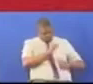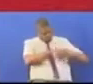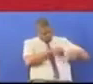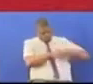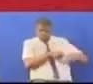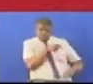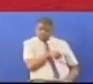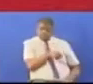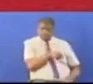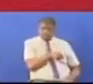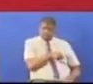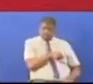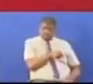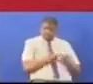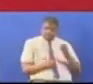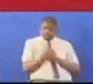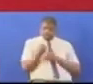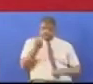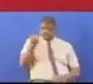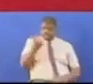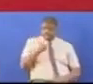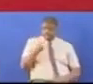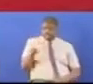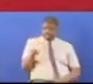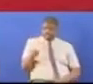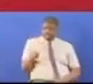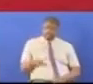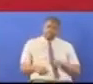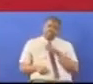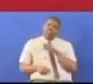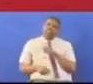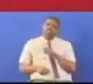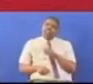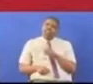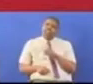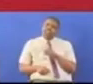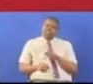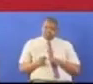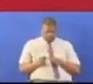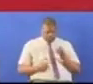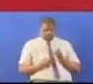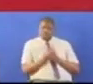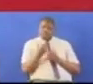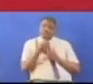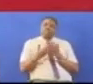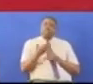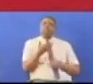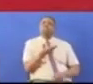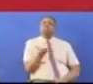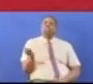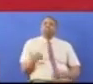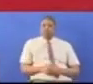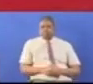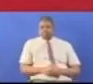zinazochimbwa au zinazotokea Tanzania na zile ambazo zinatokea katika nchi nyingine